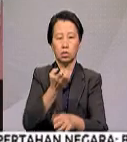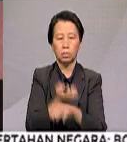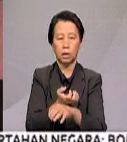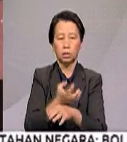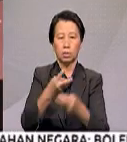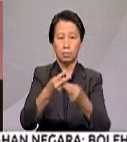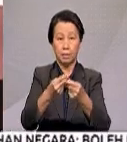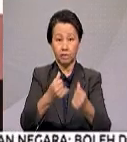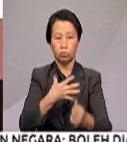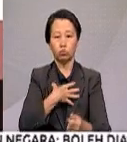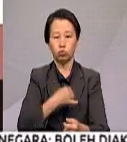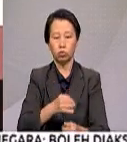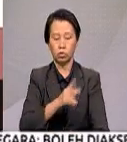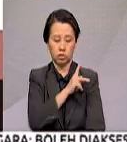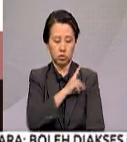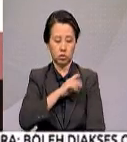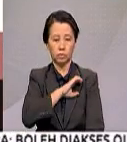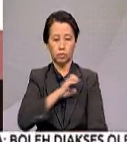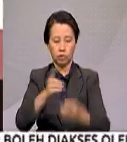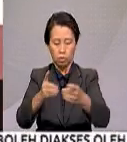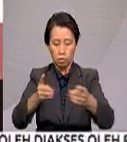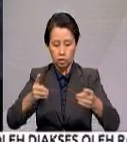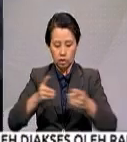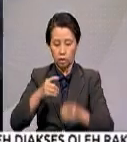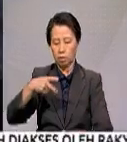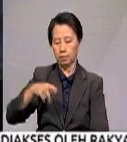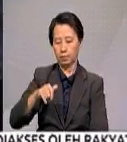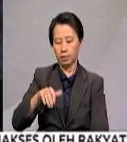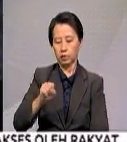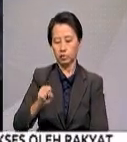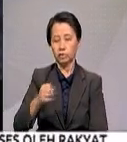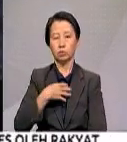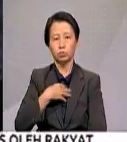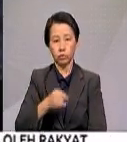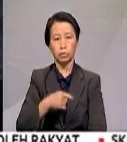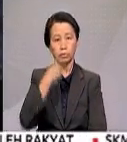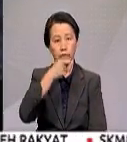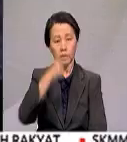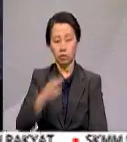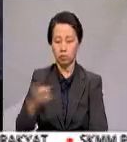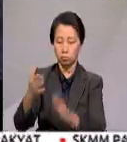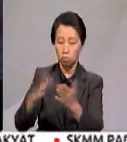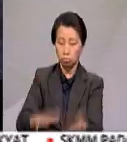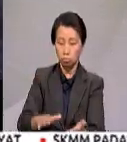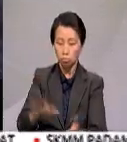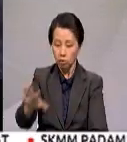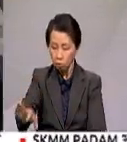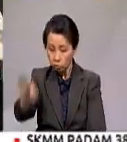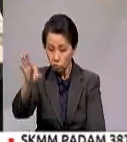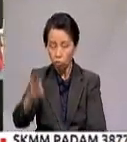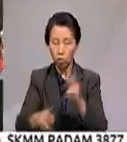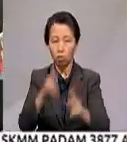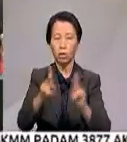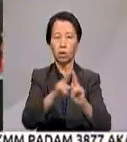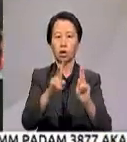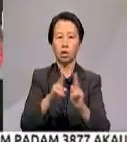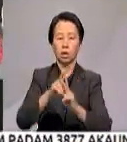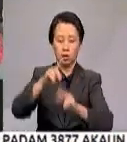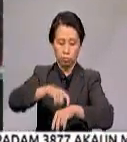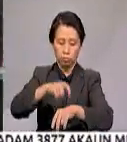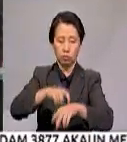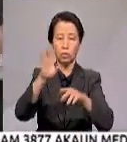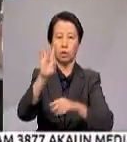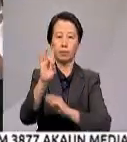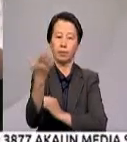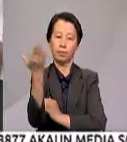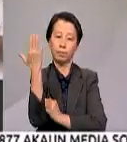Pasir Putih. Ketua Polis Daerah Superintenden Muhammad Azmir Damiri berkata, mayat mangsa ditemukan penduduk kampung kira-kira pukul 8